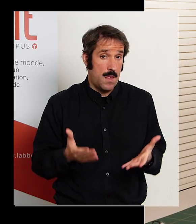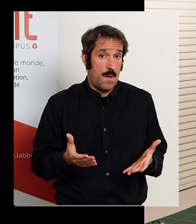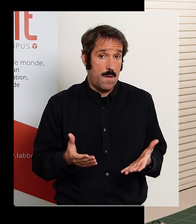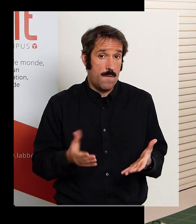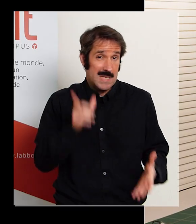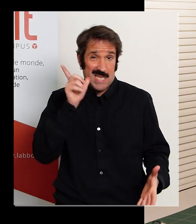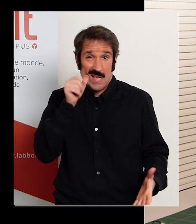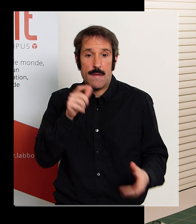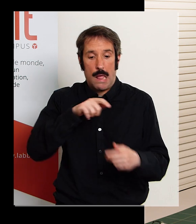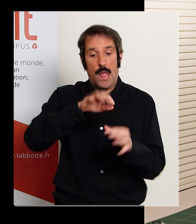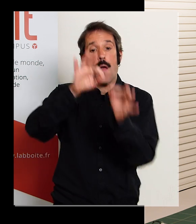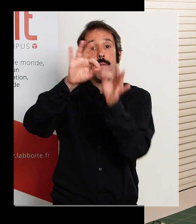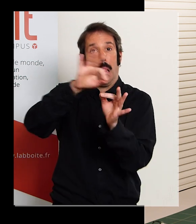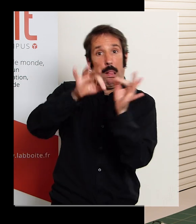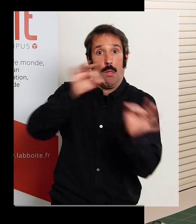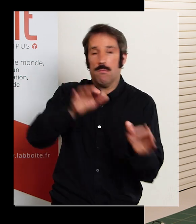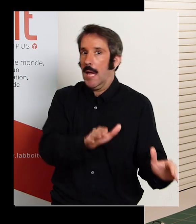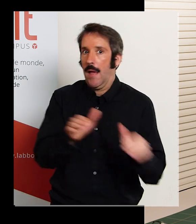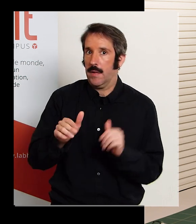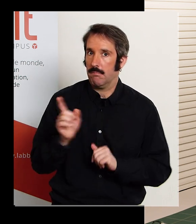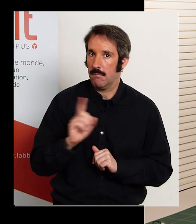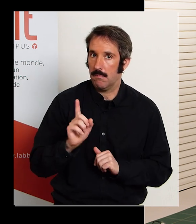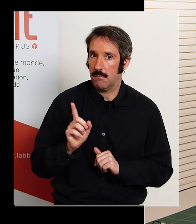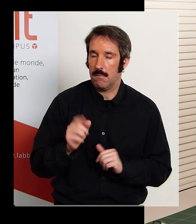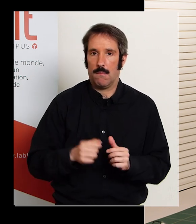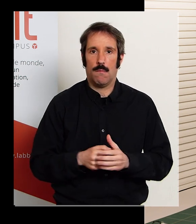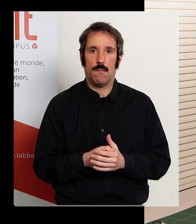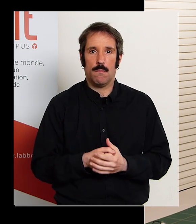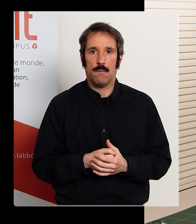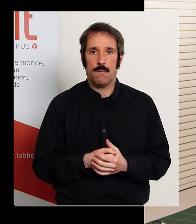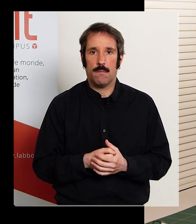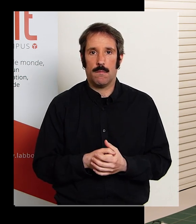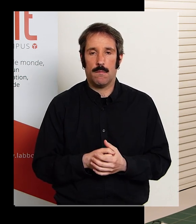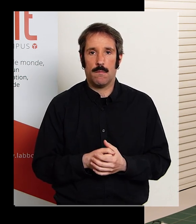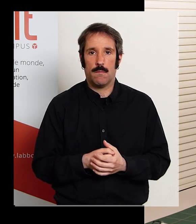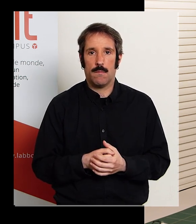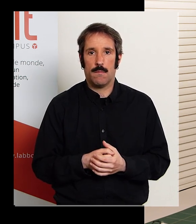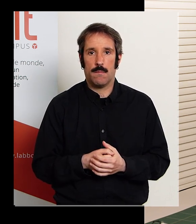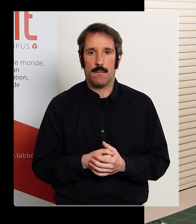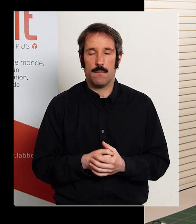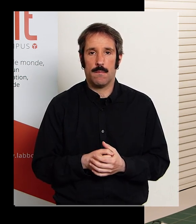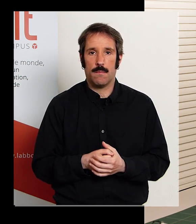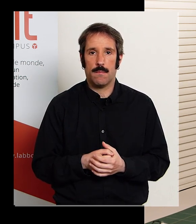Faites en sorte qu'il n'y ait pas de nœuds qui se forment quand vous les mettez.